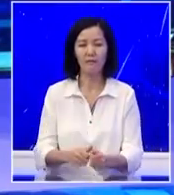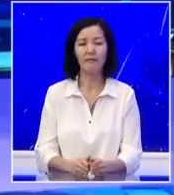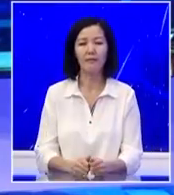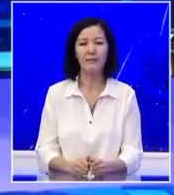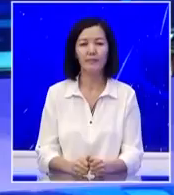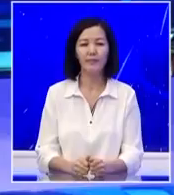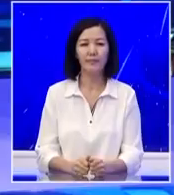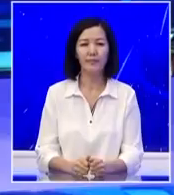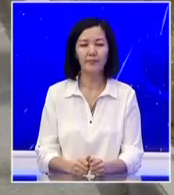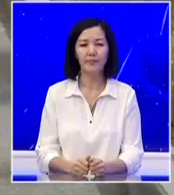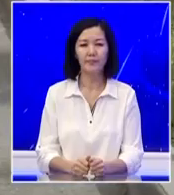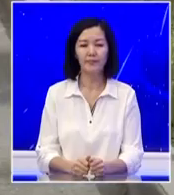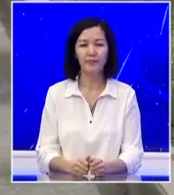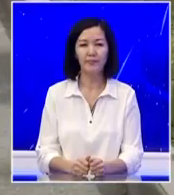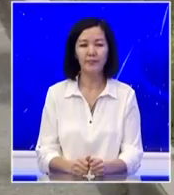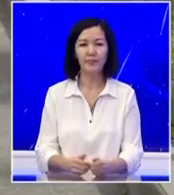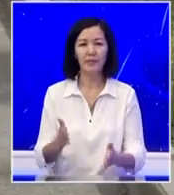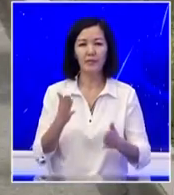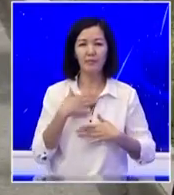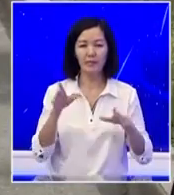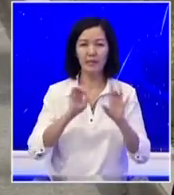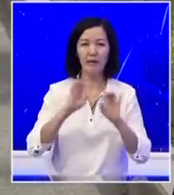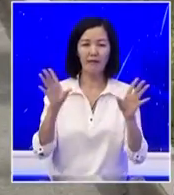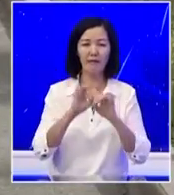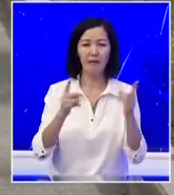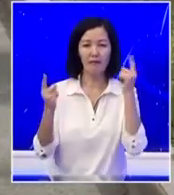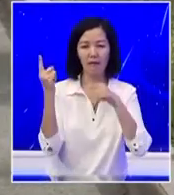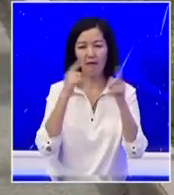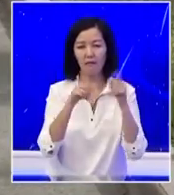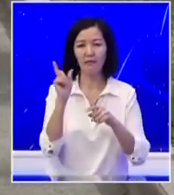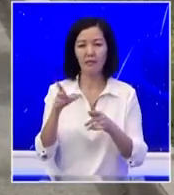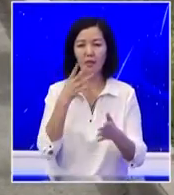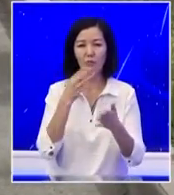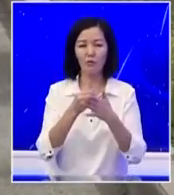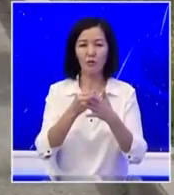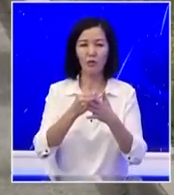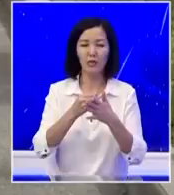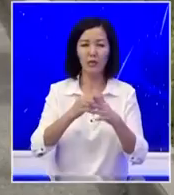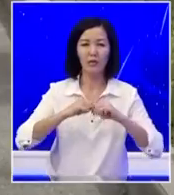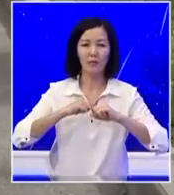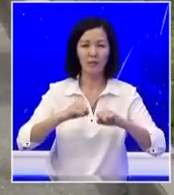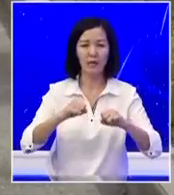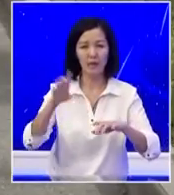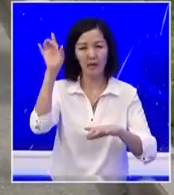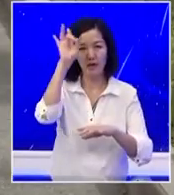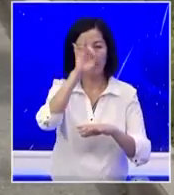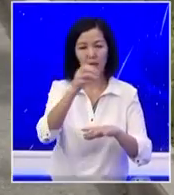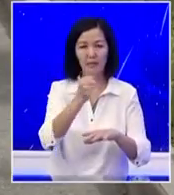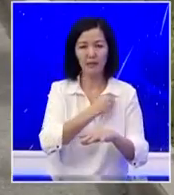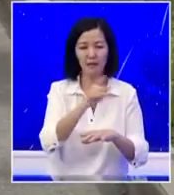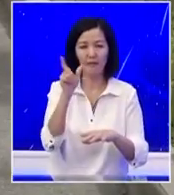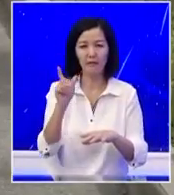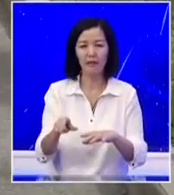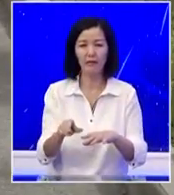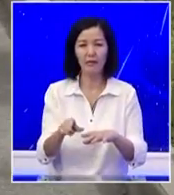оралды. Біз айтар аңыз адам өз өмірінің, өз ұрпағының қаһарманы, даңққа бөленген солдат, қаламы